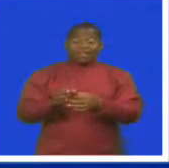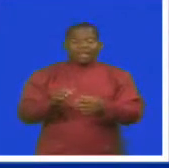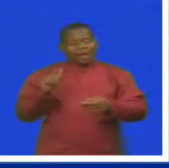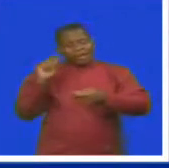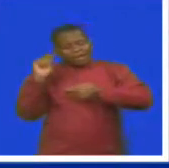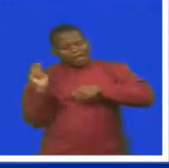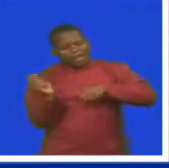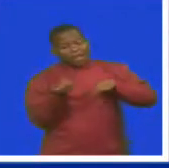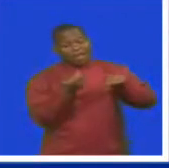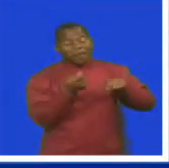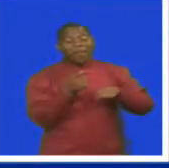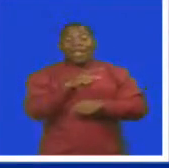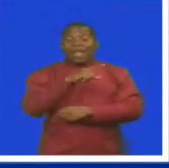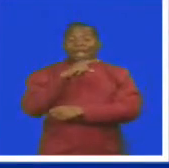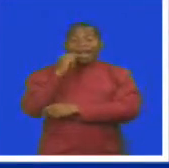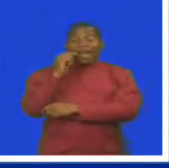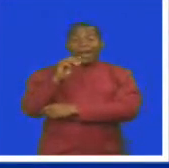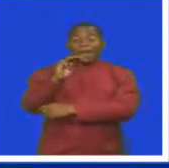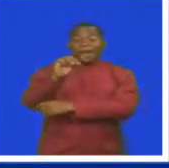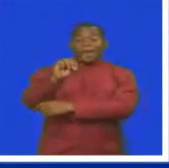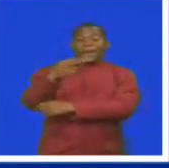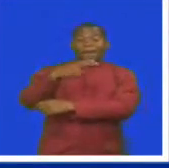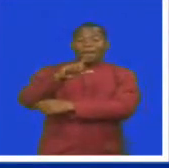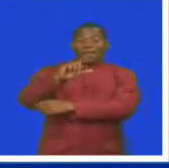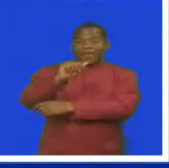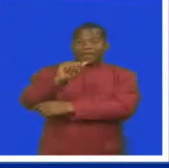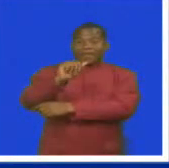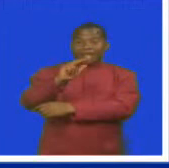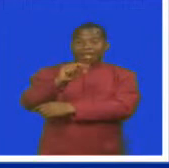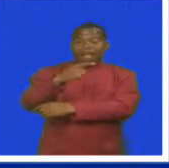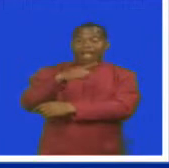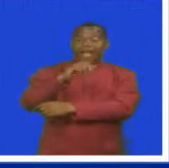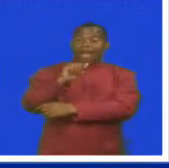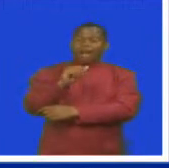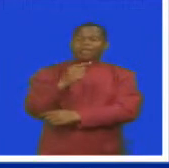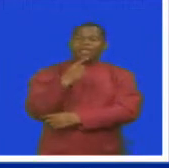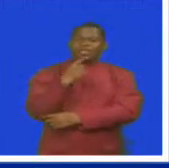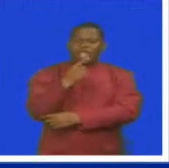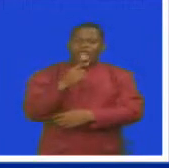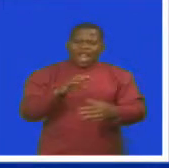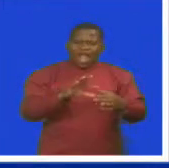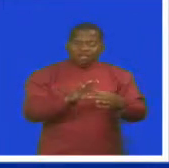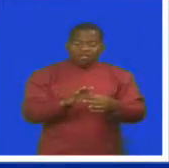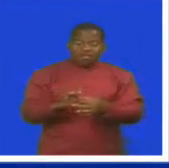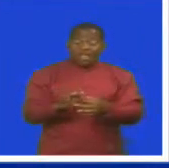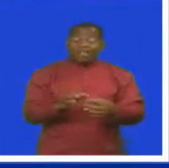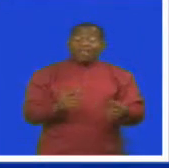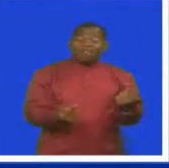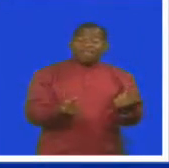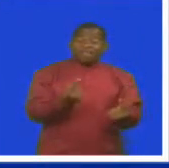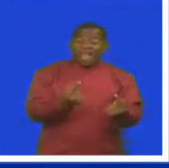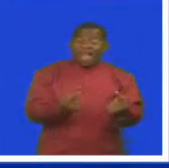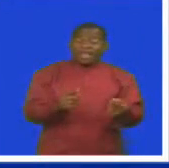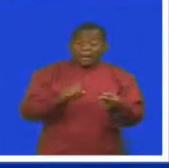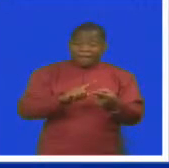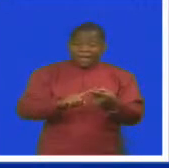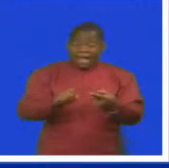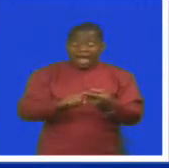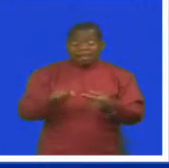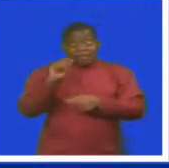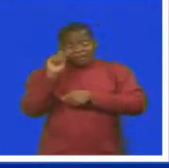nshangano sesesesnumole skulu. Segu misa ge yonke milalo le mikulu yelu kaluva nga ingayo mkutlane